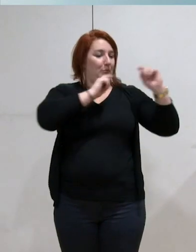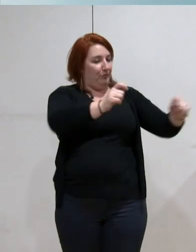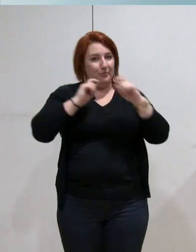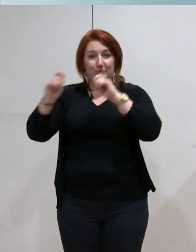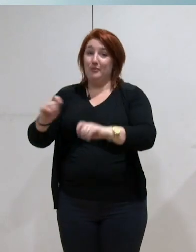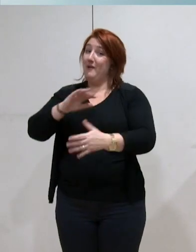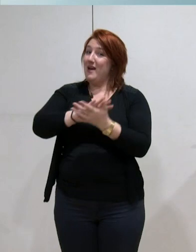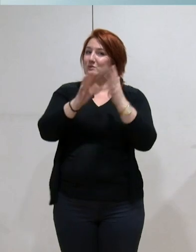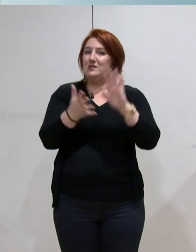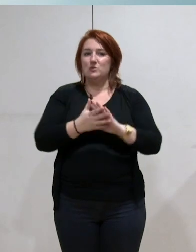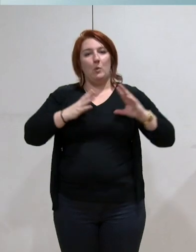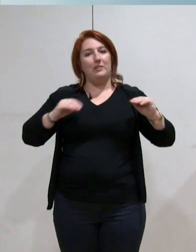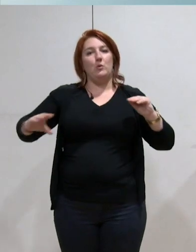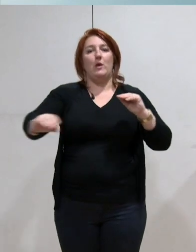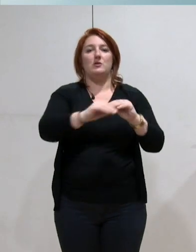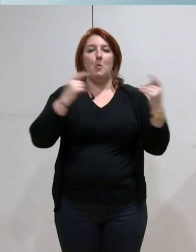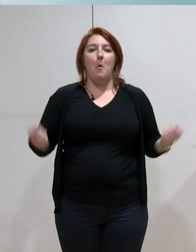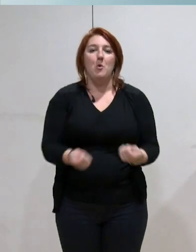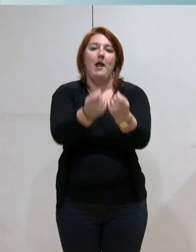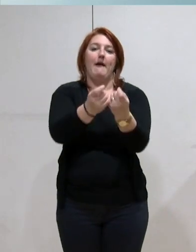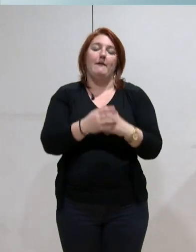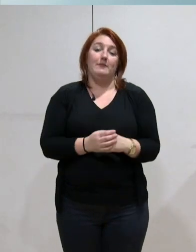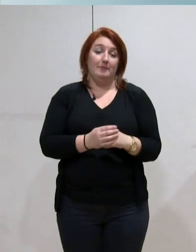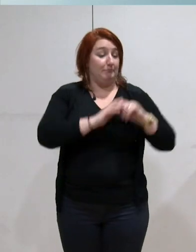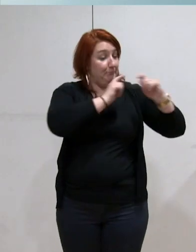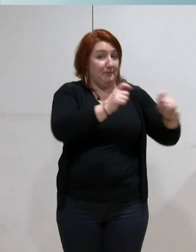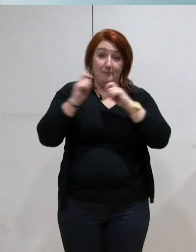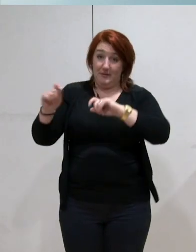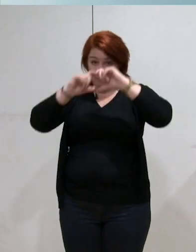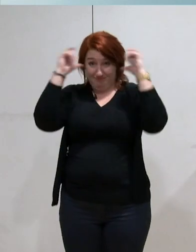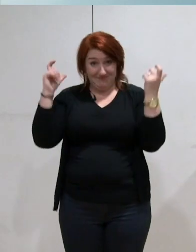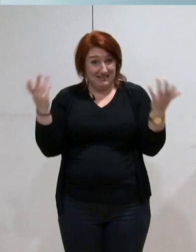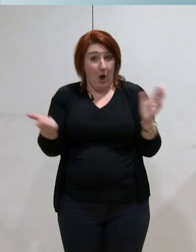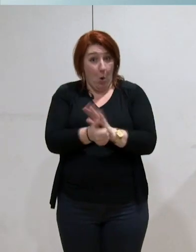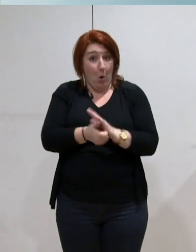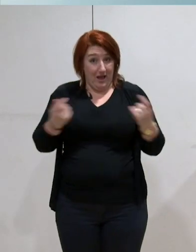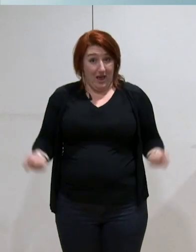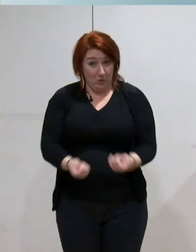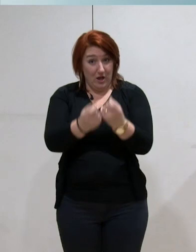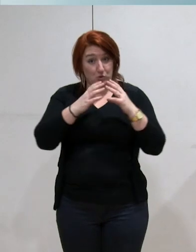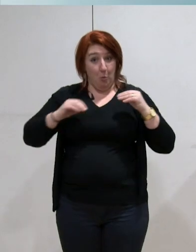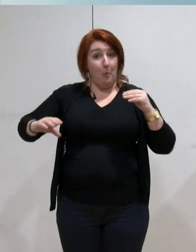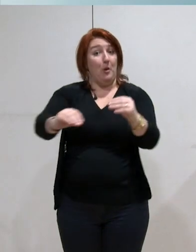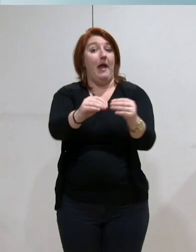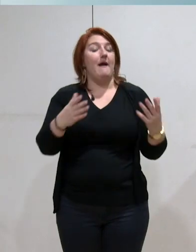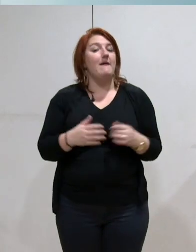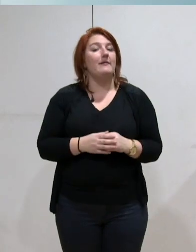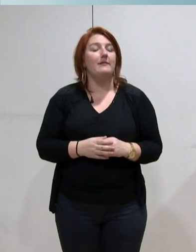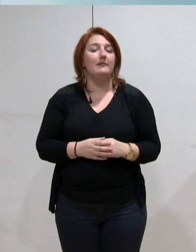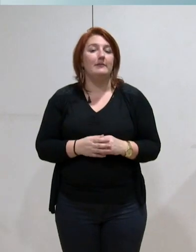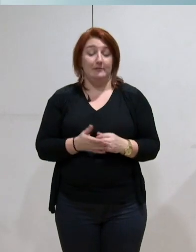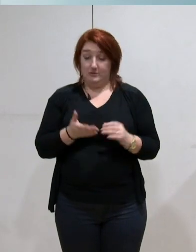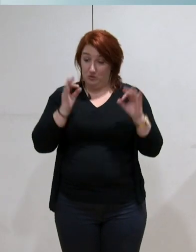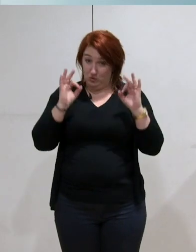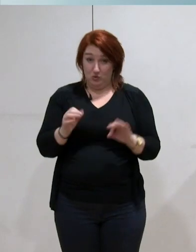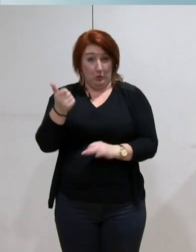d'éducation populaire c'est ça leur dimension d'éducation populaire et c'est ce que vous a renvoyé très clairement